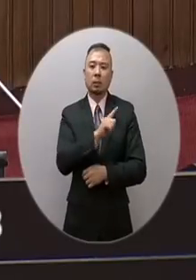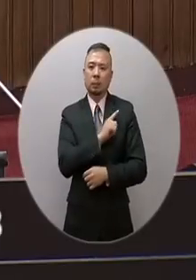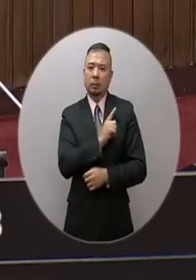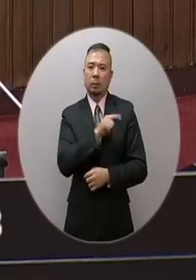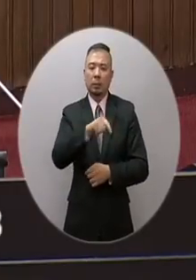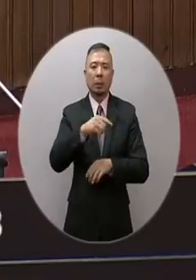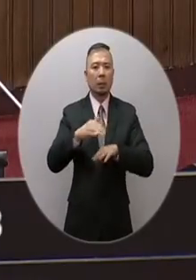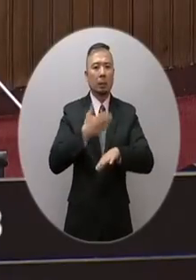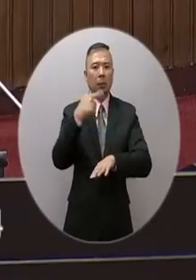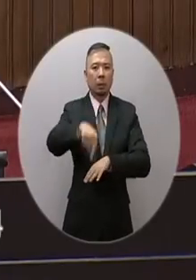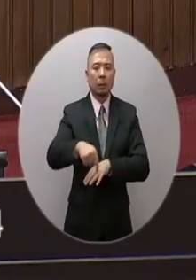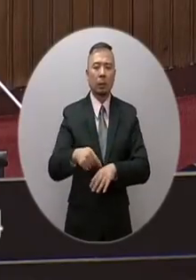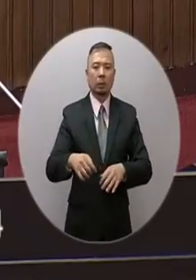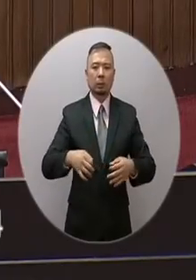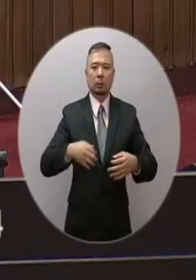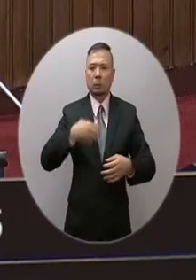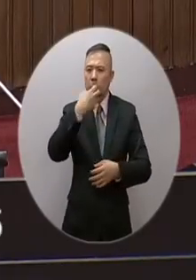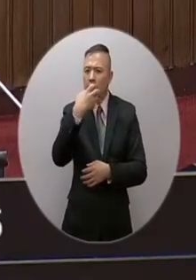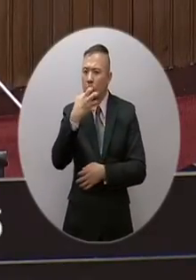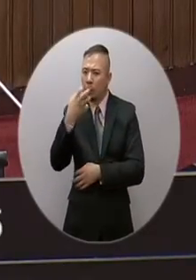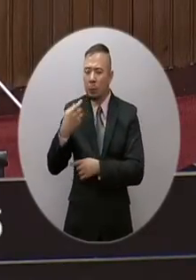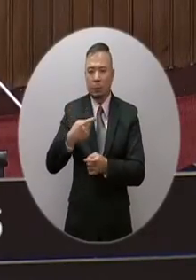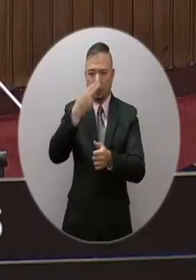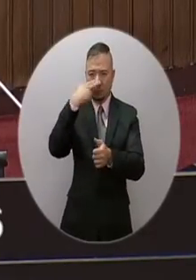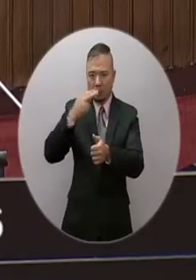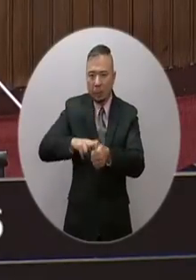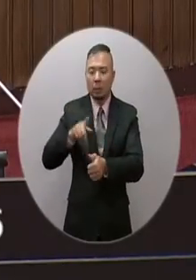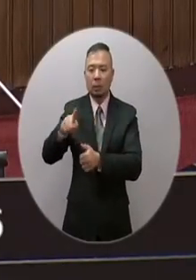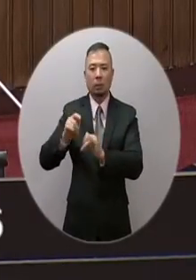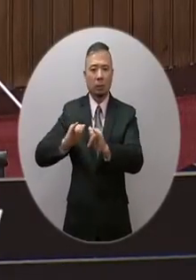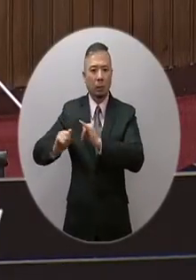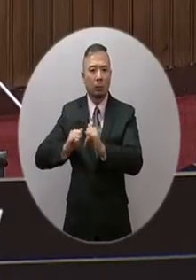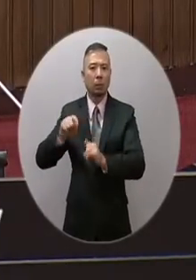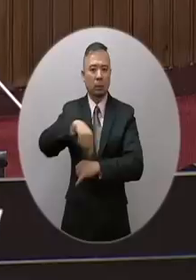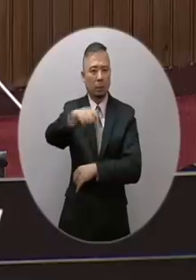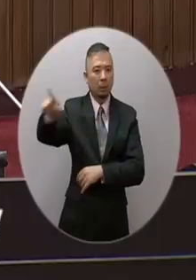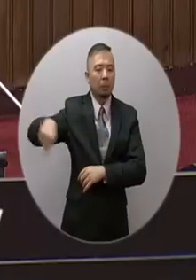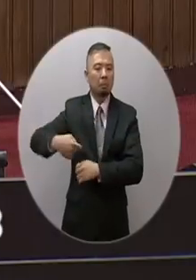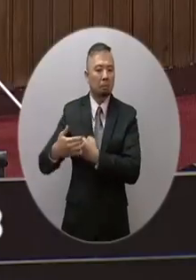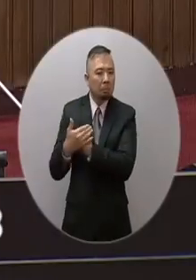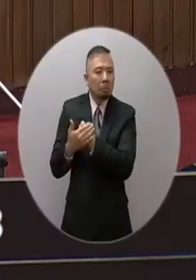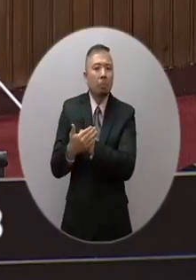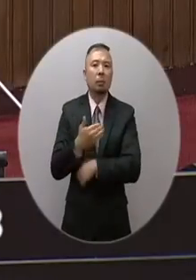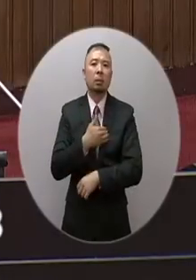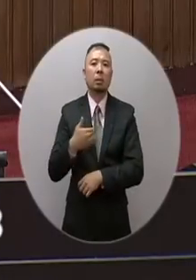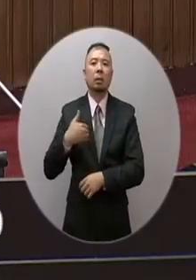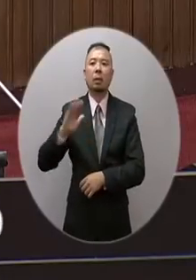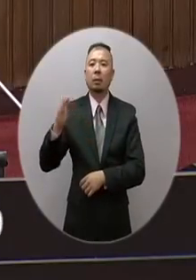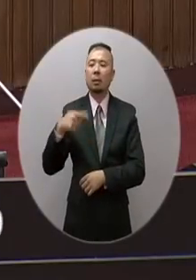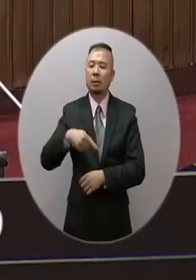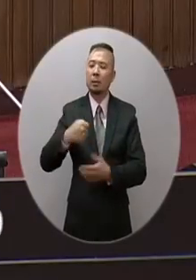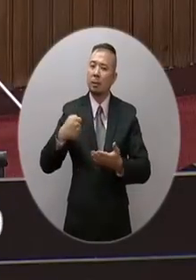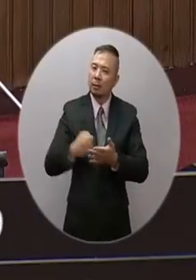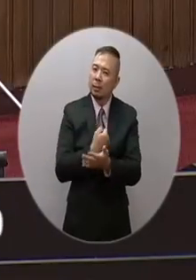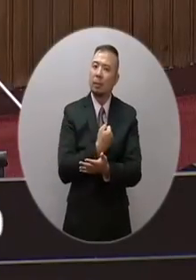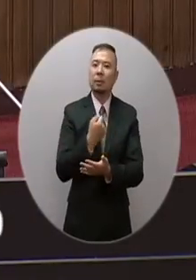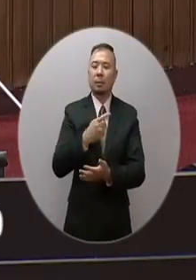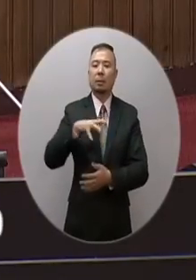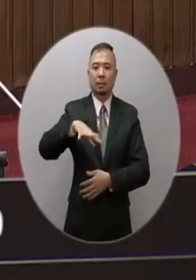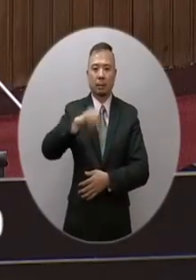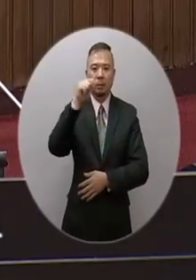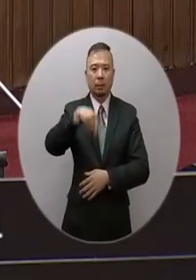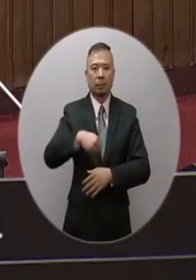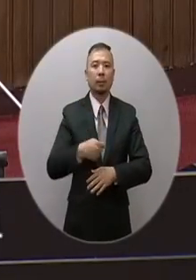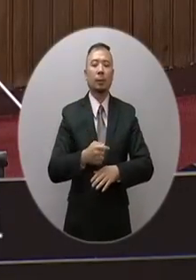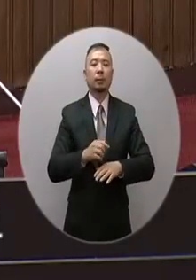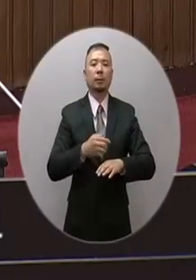案，确保台湾人民最大的利益。遗憾的是，现况下追求独立的朋友